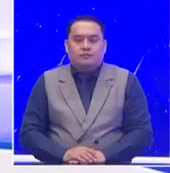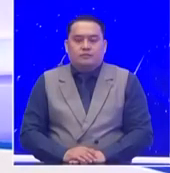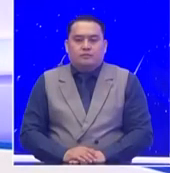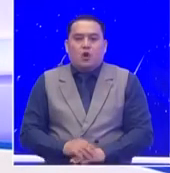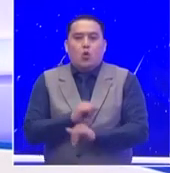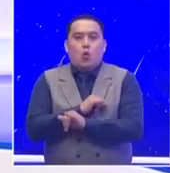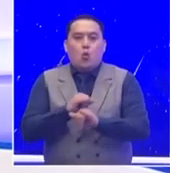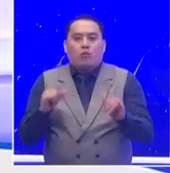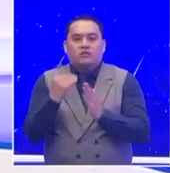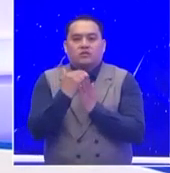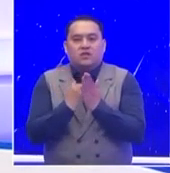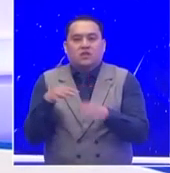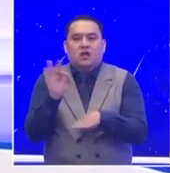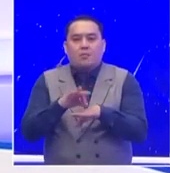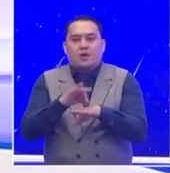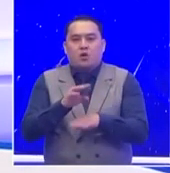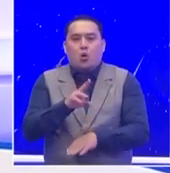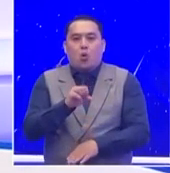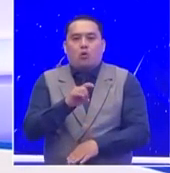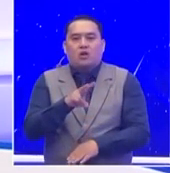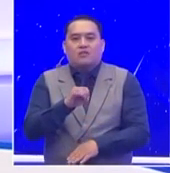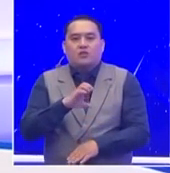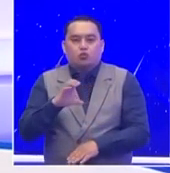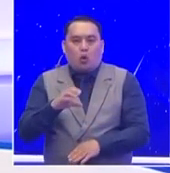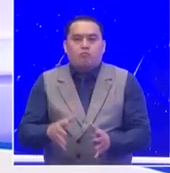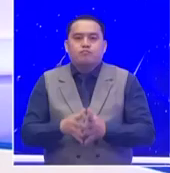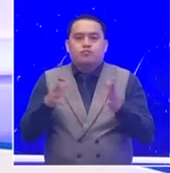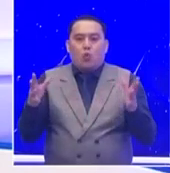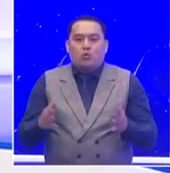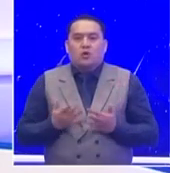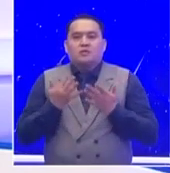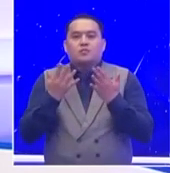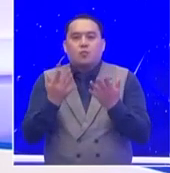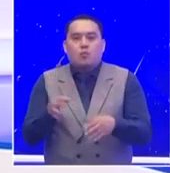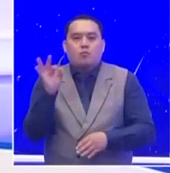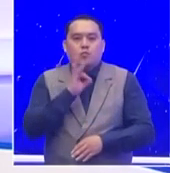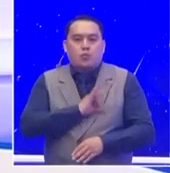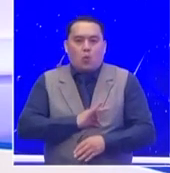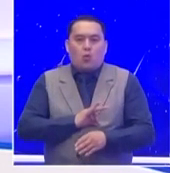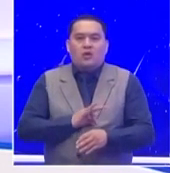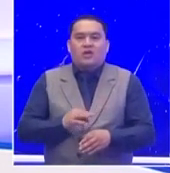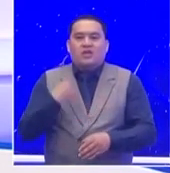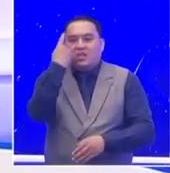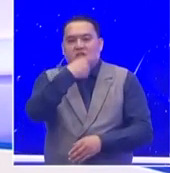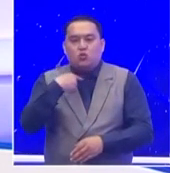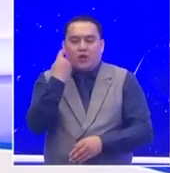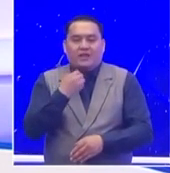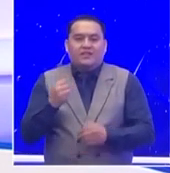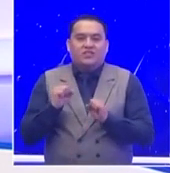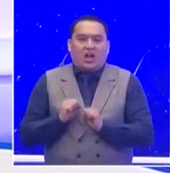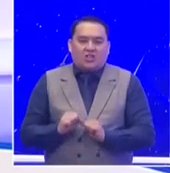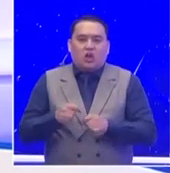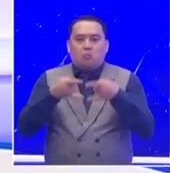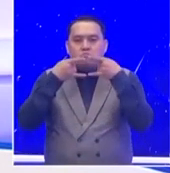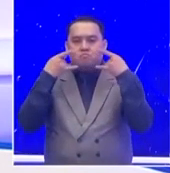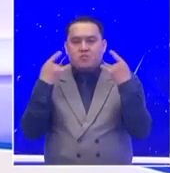С увеличением статистики заболеваемости коронавирусом все большим спросом в аптеках пользуются средства индивидуальной защиты.